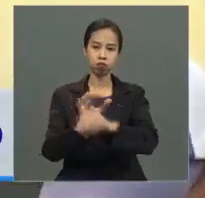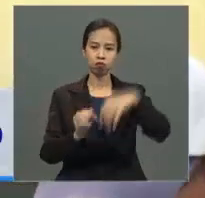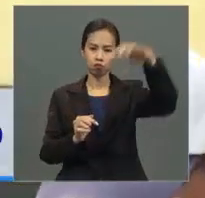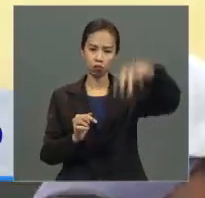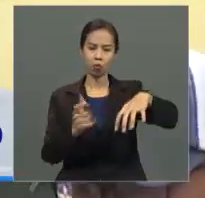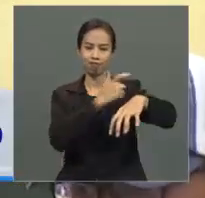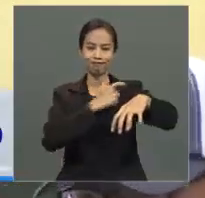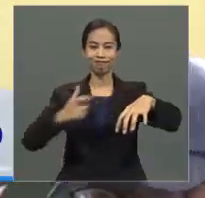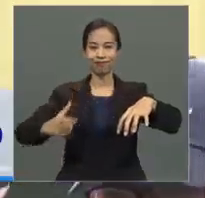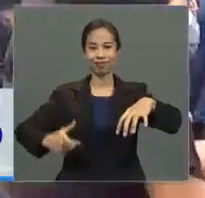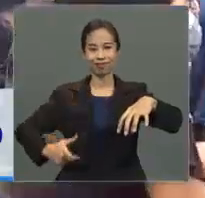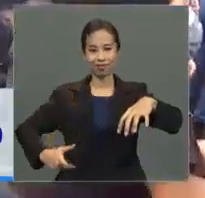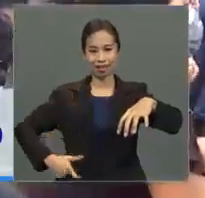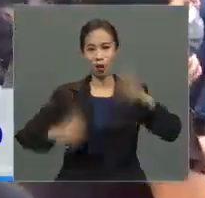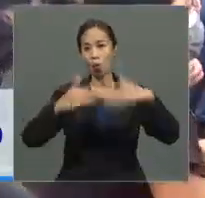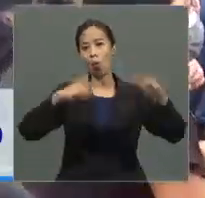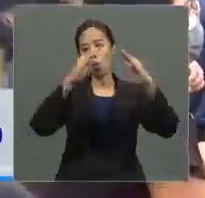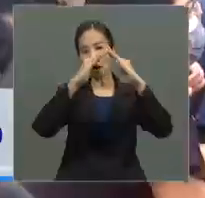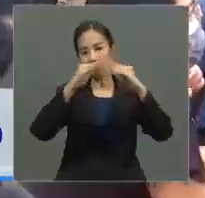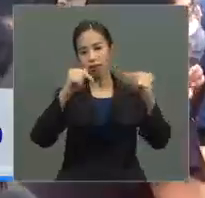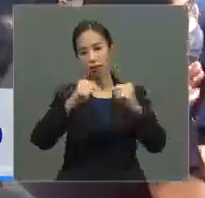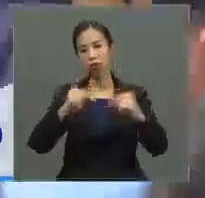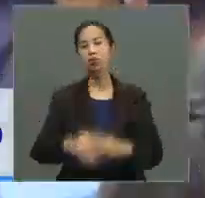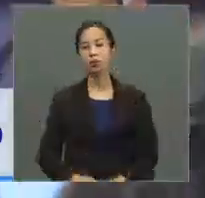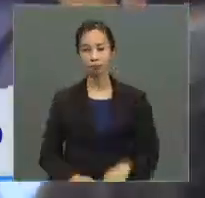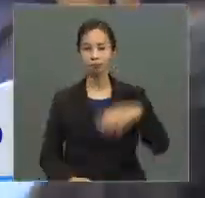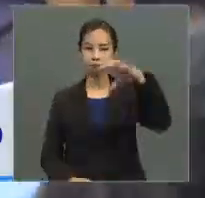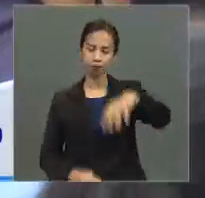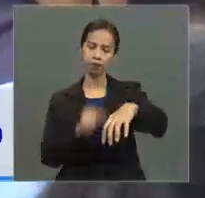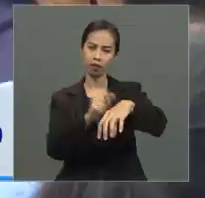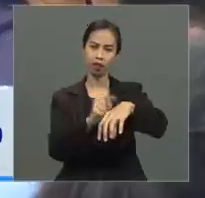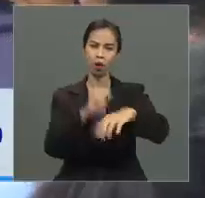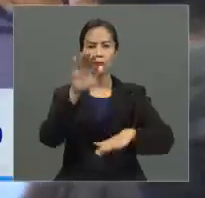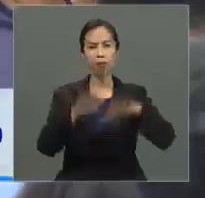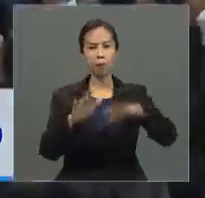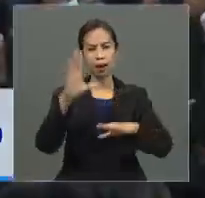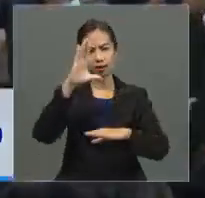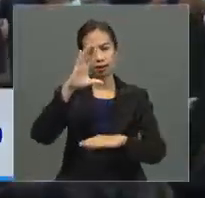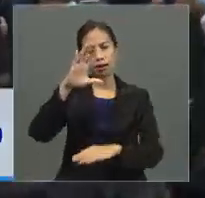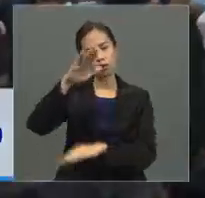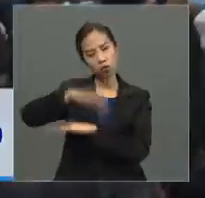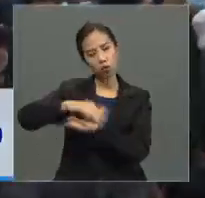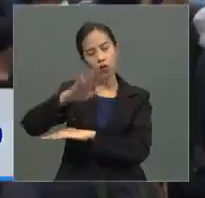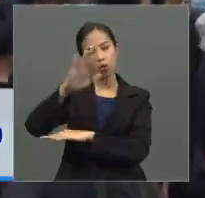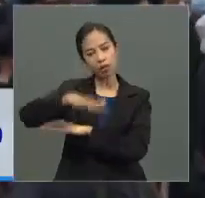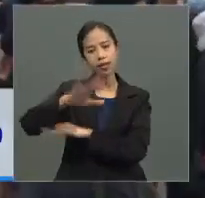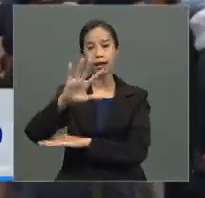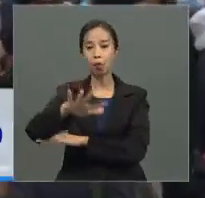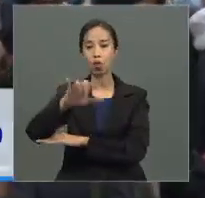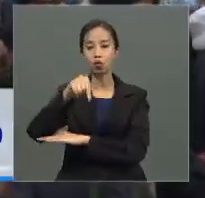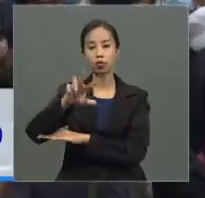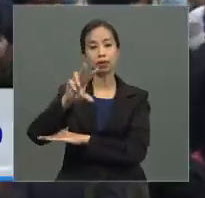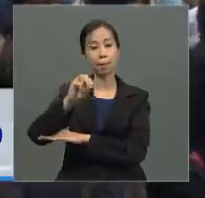พระราชวังบริเวณวัดพระศรีรัตนศาสดารามในเวลาประมาณ 17นาฬิกาสามสิบห้านาที